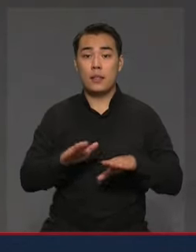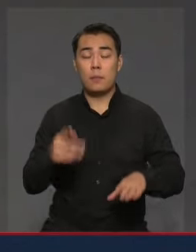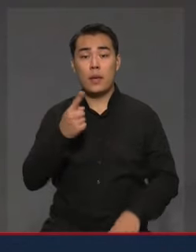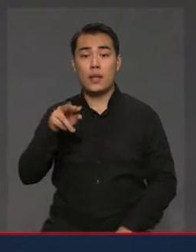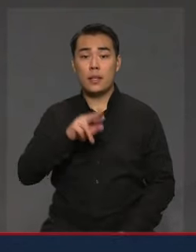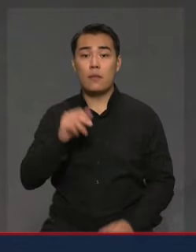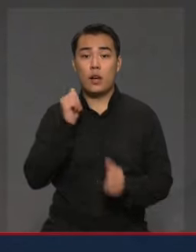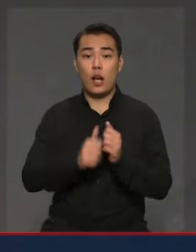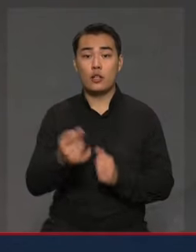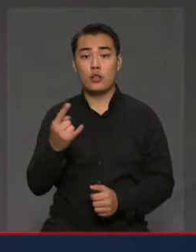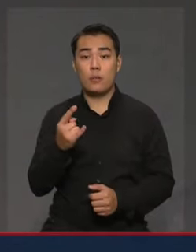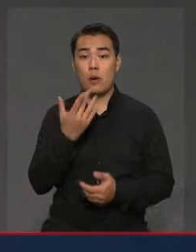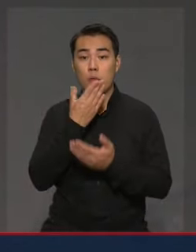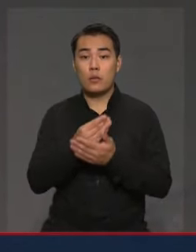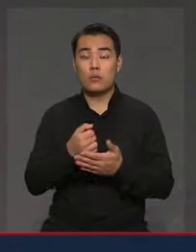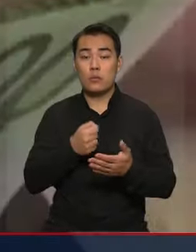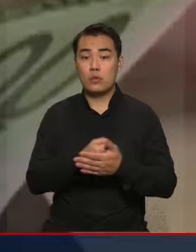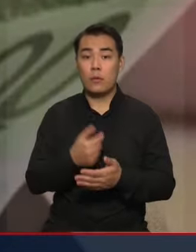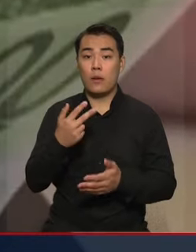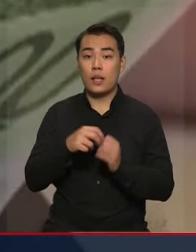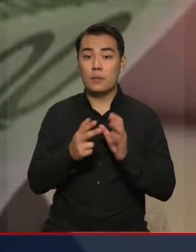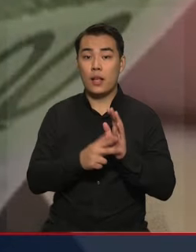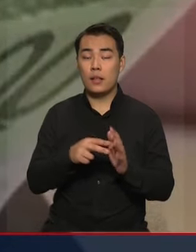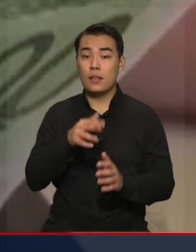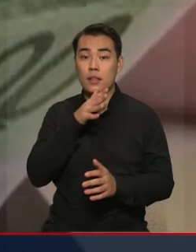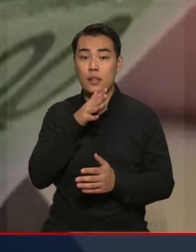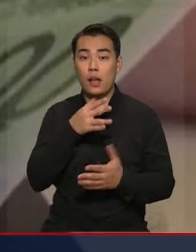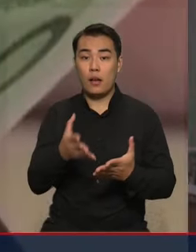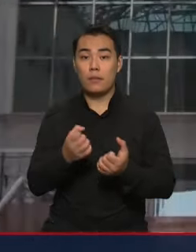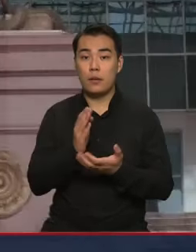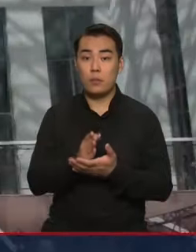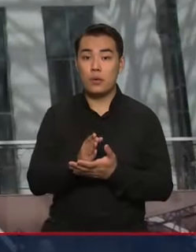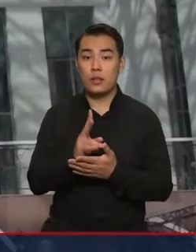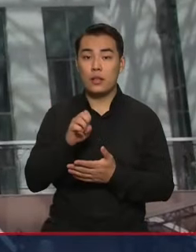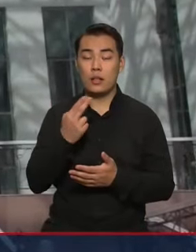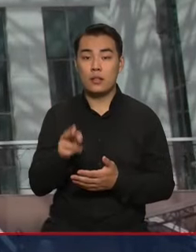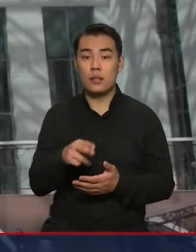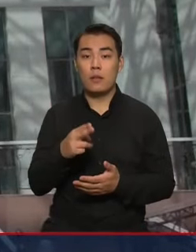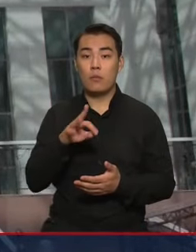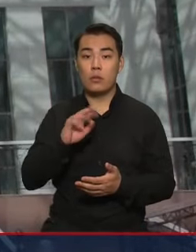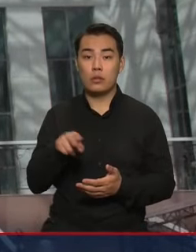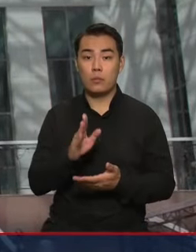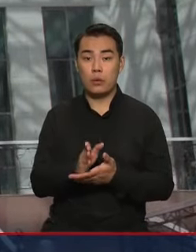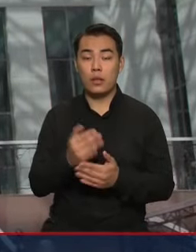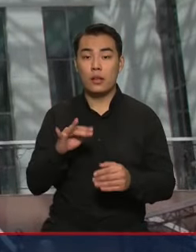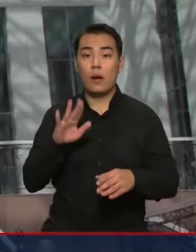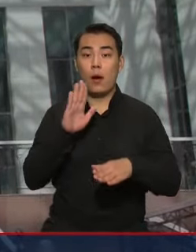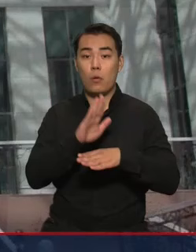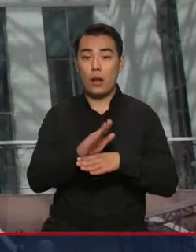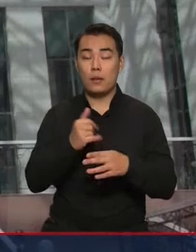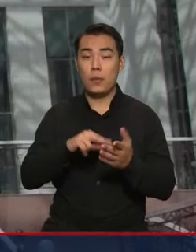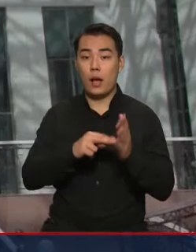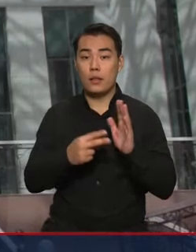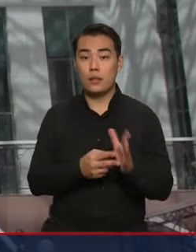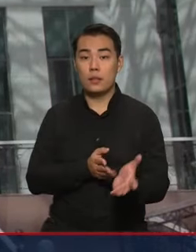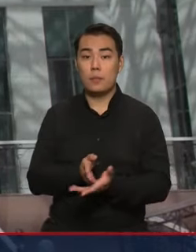января, каждый ребенок своему 18-летию получит инвестдоход из нацфонда. Нельзя не упомянуть и об указе о плане действий в